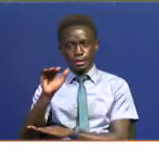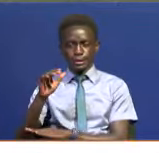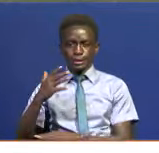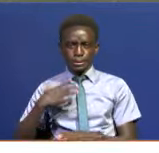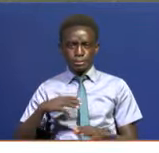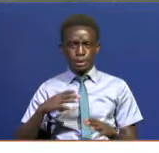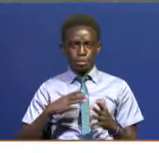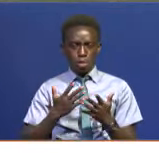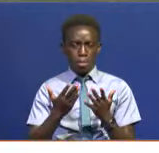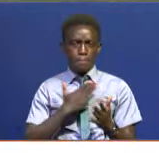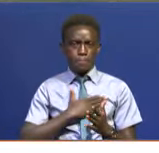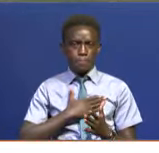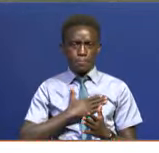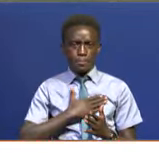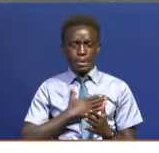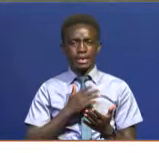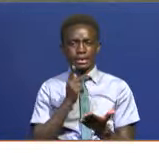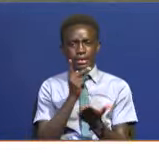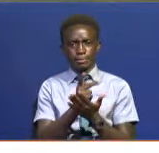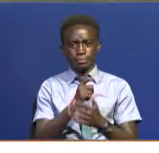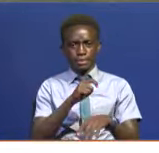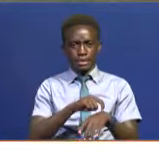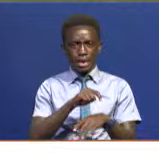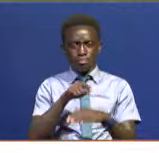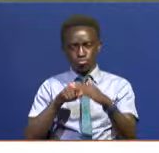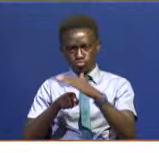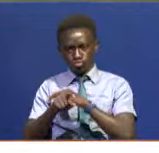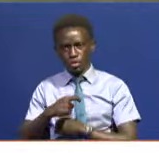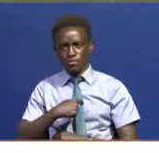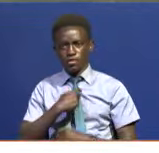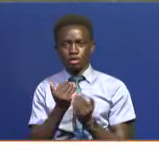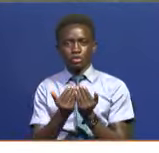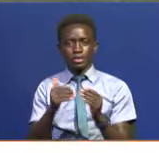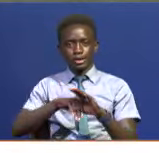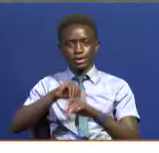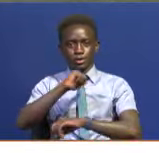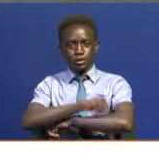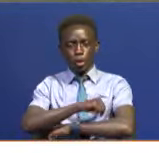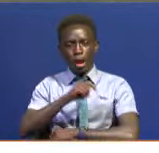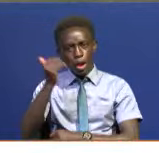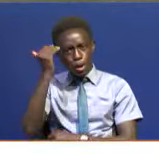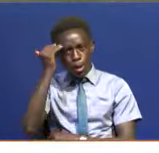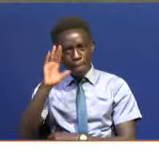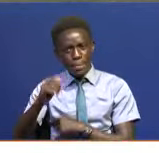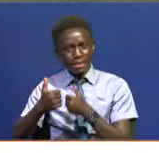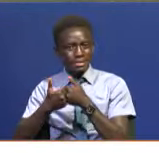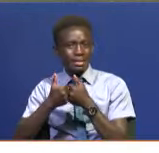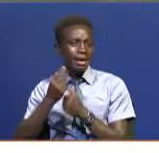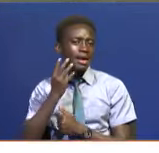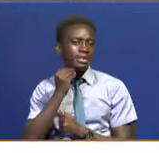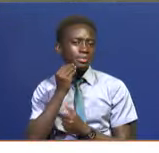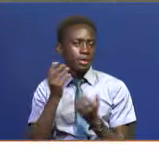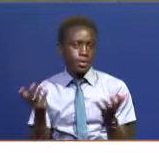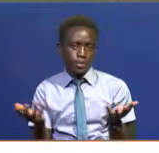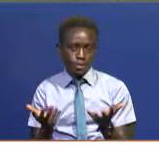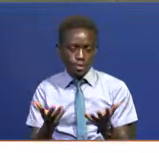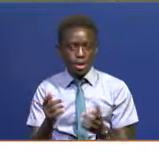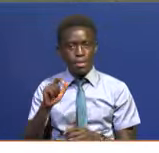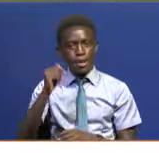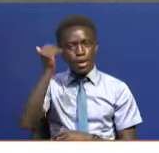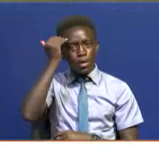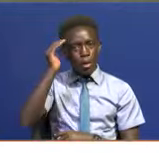muda na kutembelea wanao shuleni ili kuelewa changamoto wanazozipitia na kutathmini viwango vya elimu